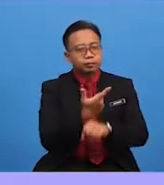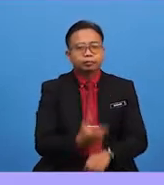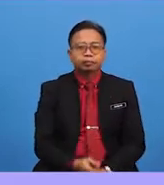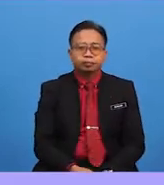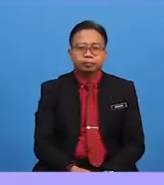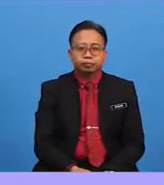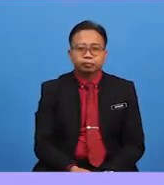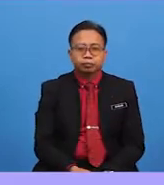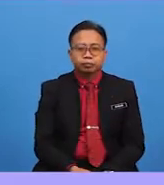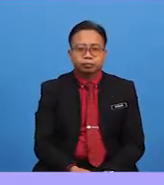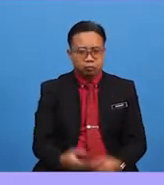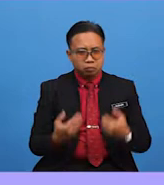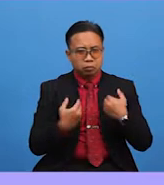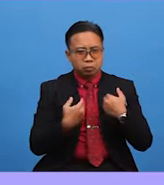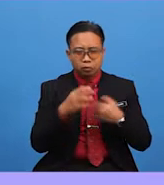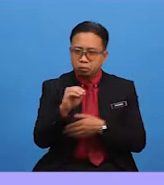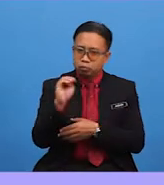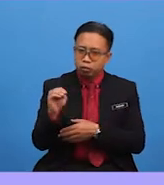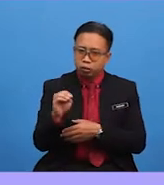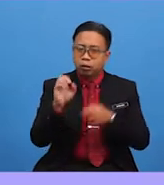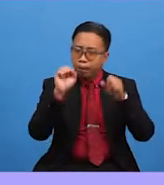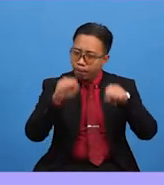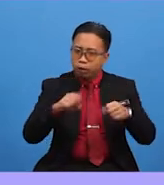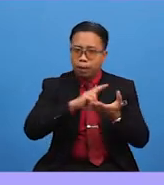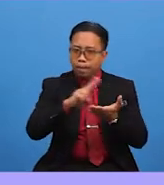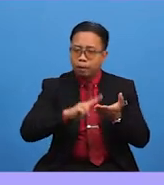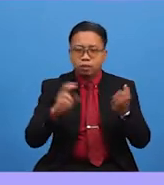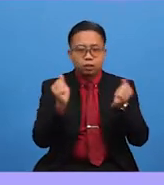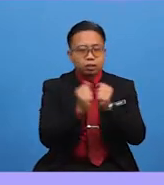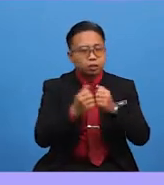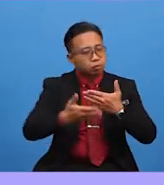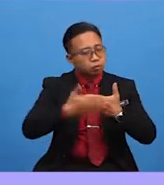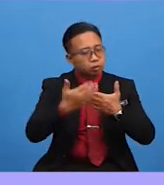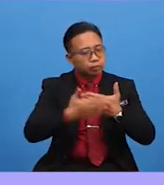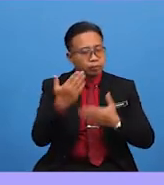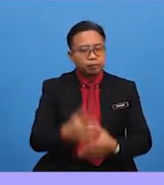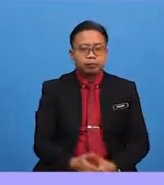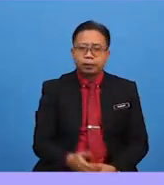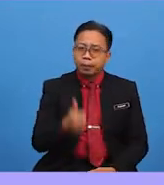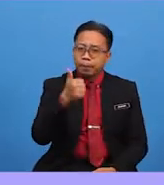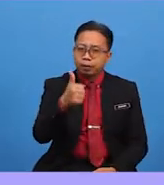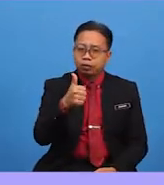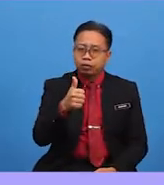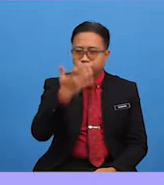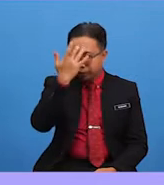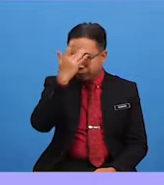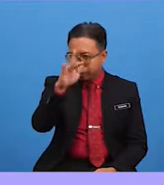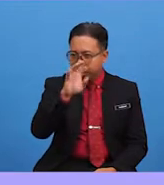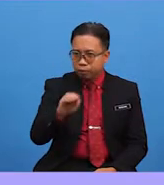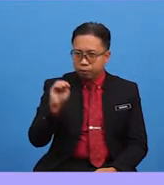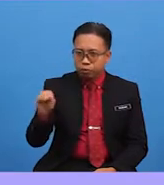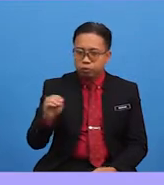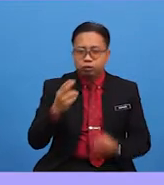Jurulatih. Adakah murid-murid boleh membacanya dengan mudah? Bagus,